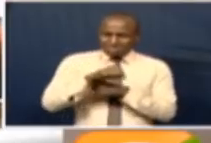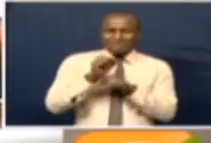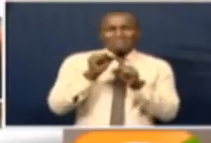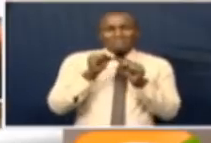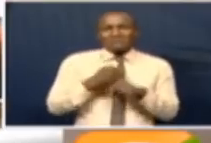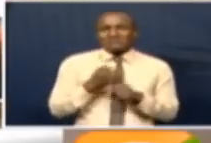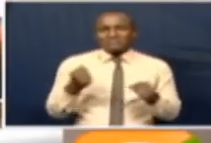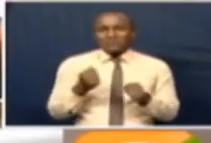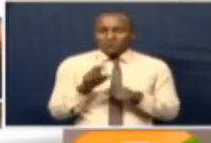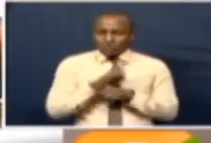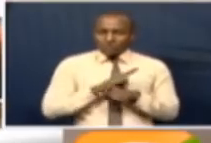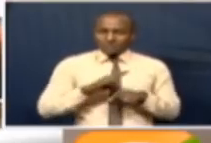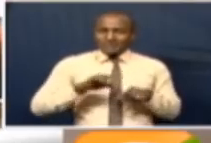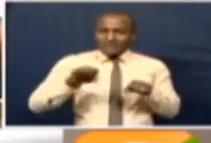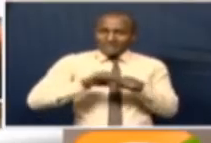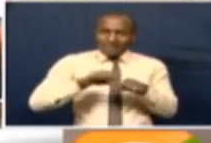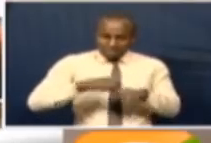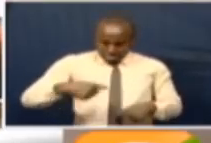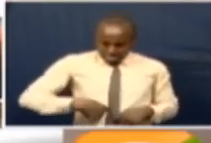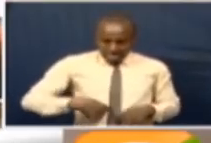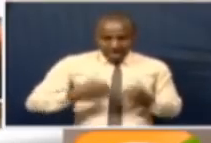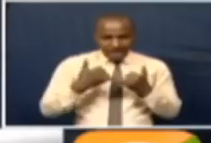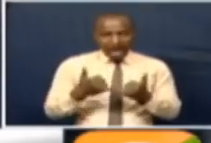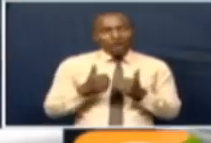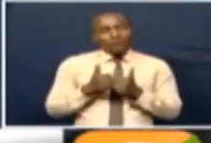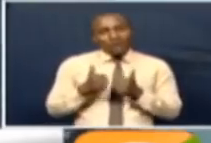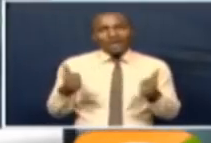kama anavyotueleza Kazo Gunga.